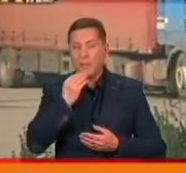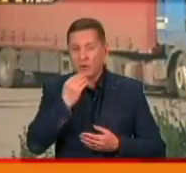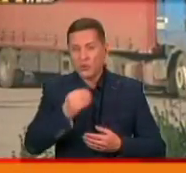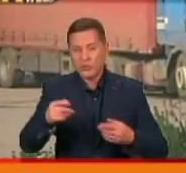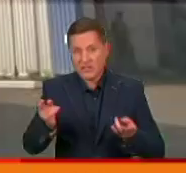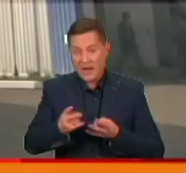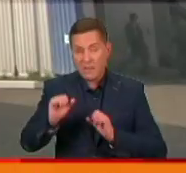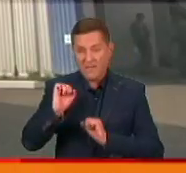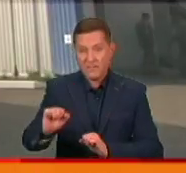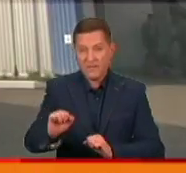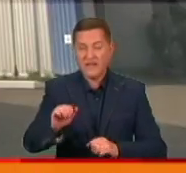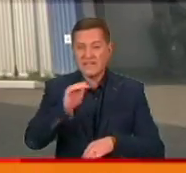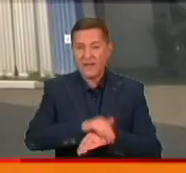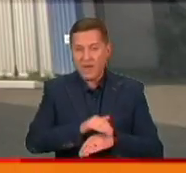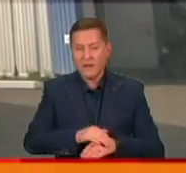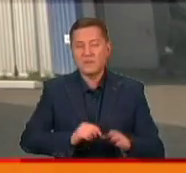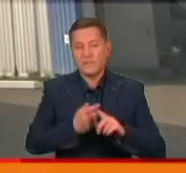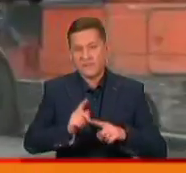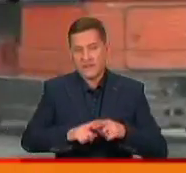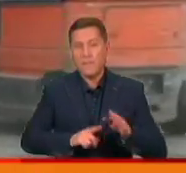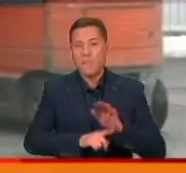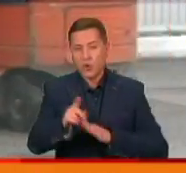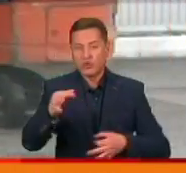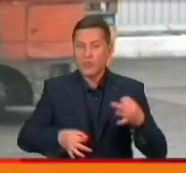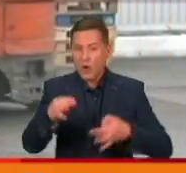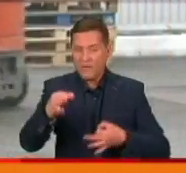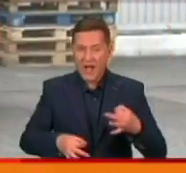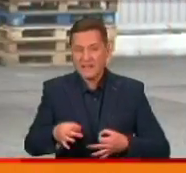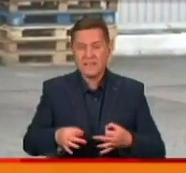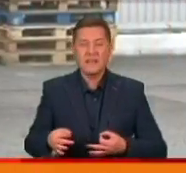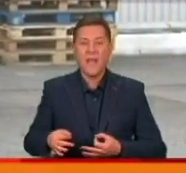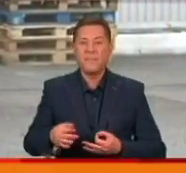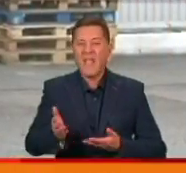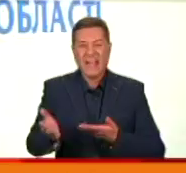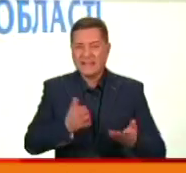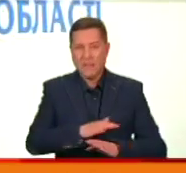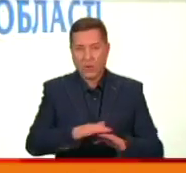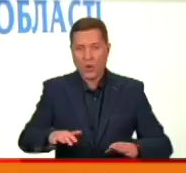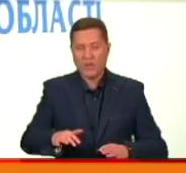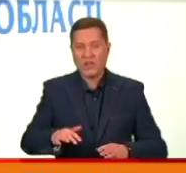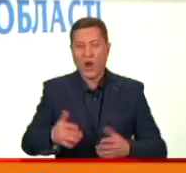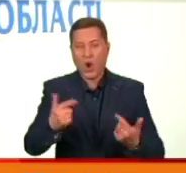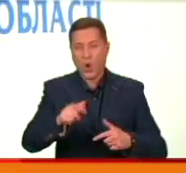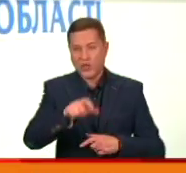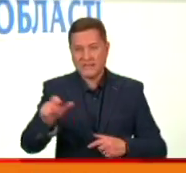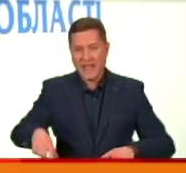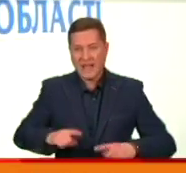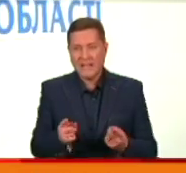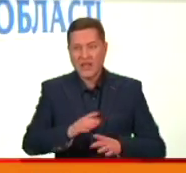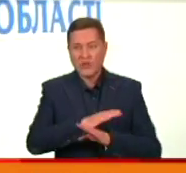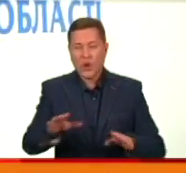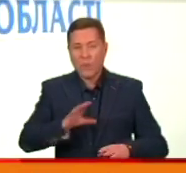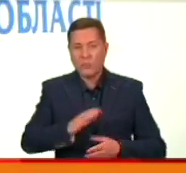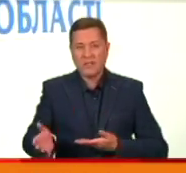вдирання на підприємство правоохоронці порушують провадження. Втім, непроханих гостей не затримують. Вказаних осіб було запрошено до Золотоніського